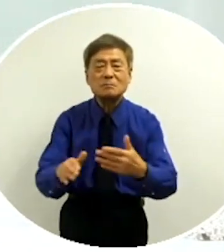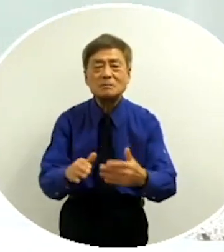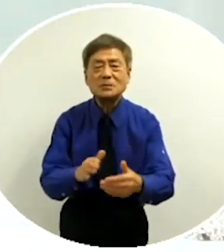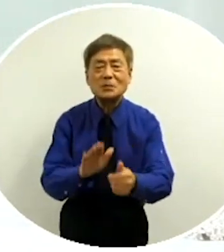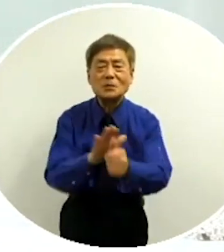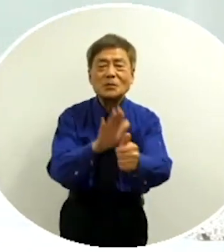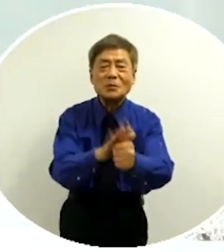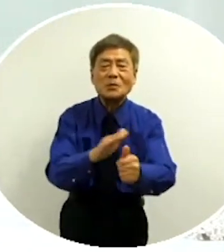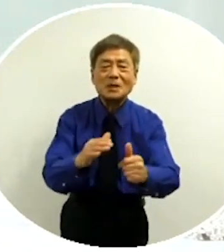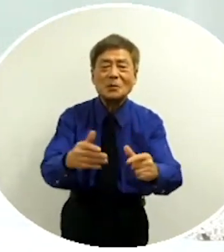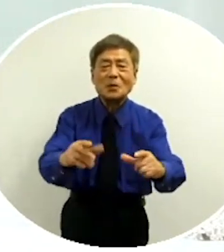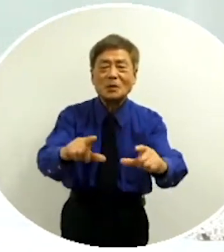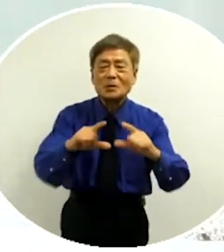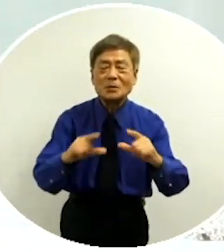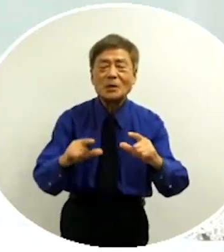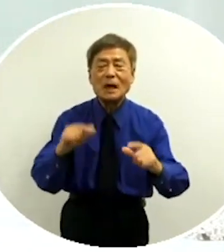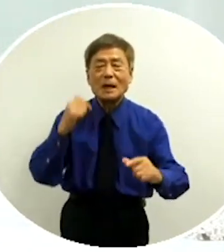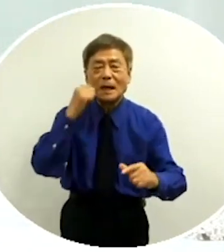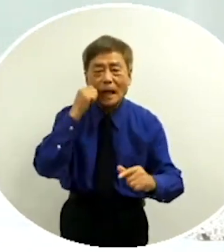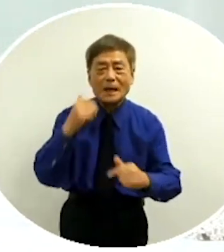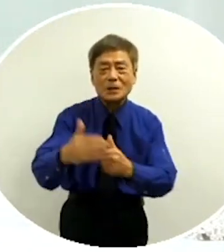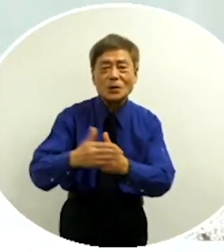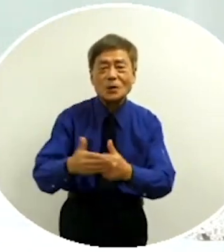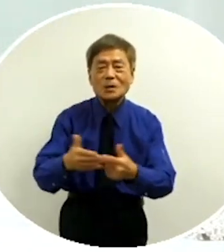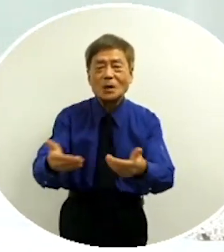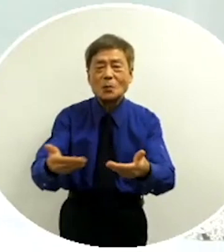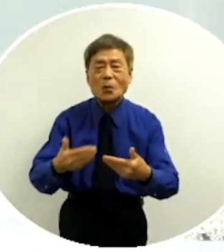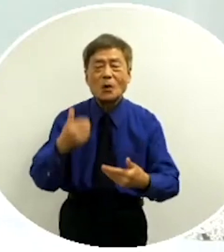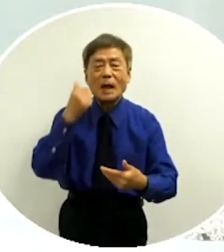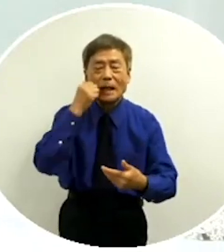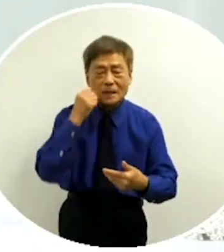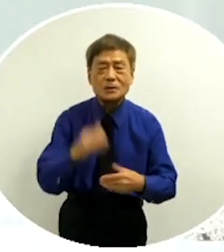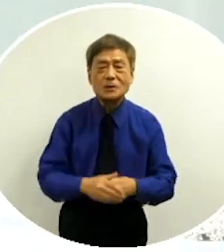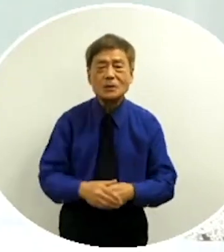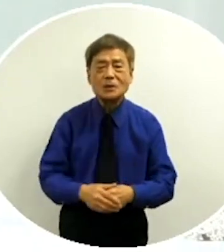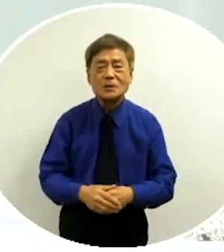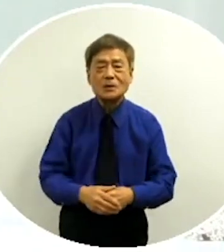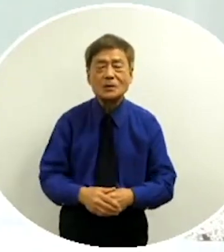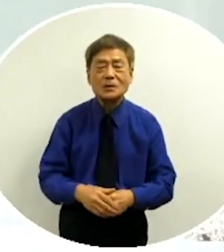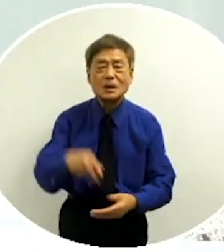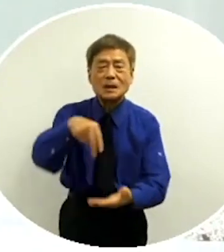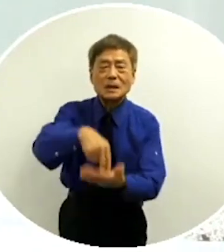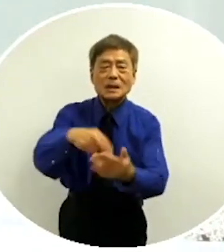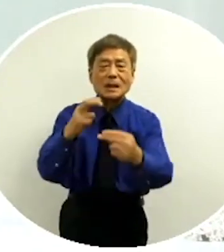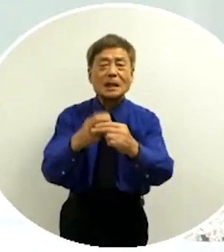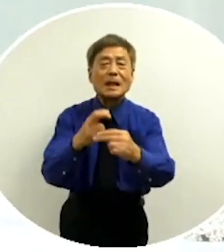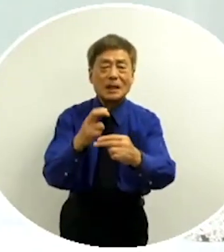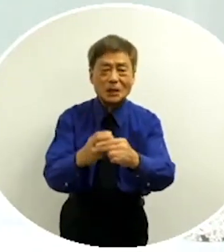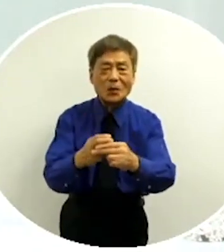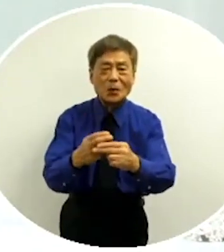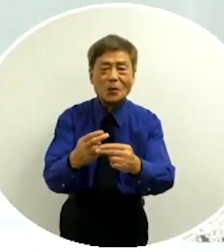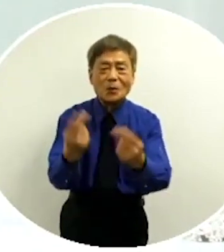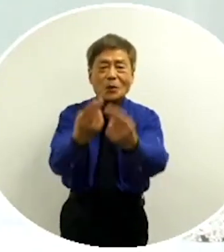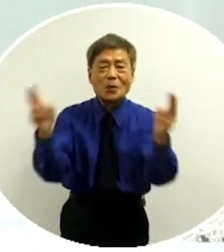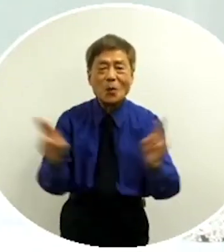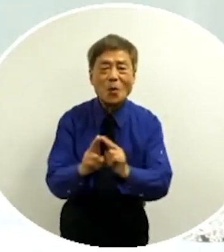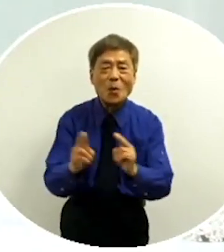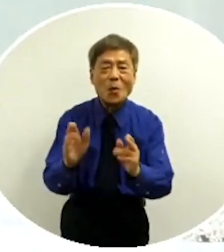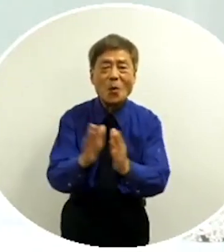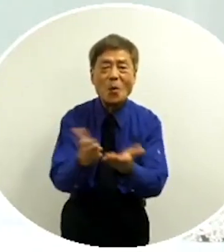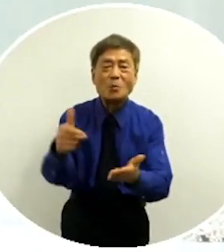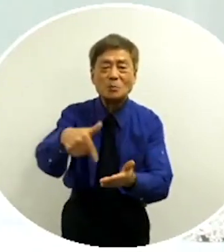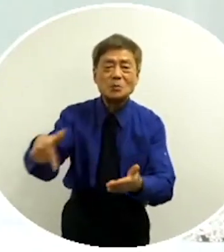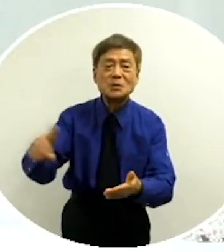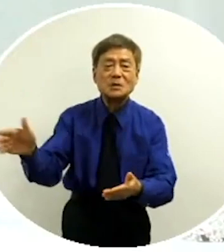惚れ上意下達でボトムアップじゃないんだけどもっと本物豪華ですねそういう声があるならちゃんと対応しろよみたいな事がにいう